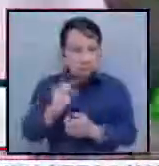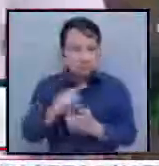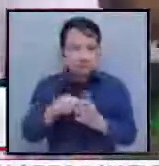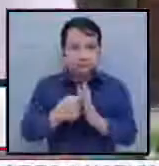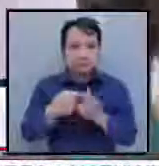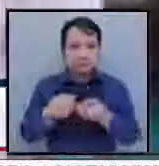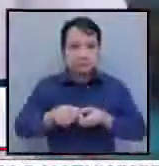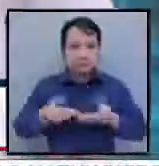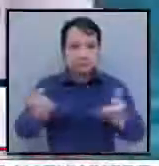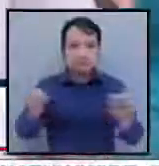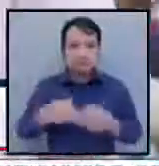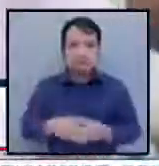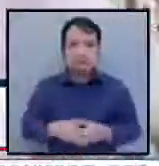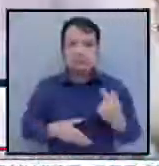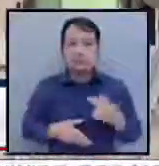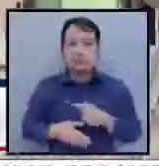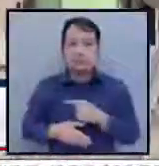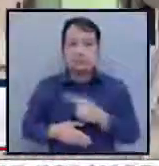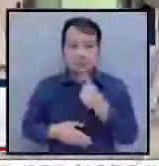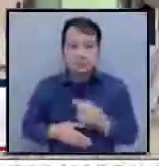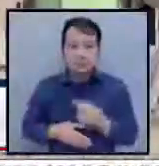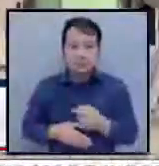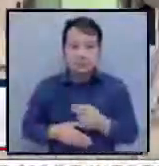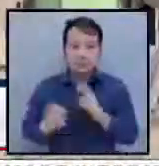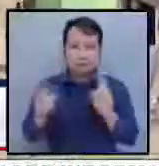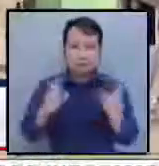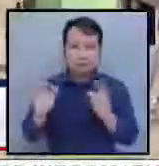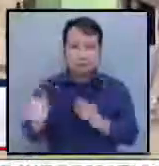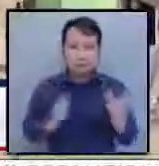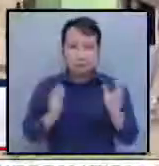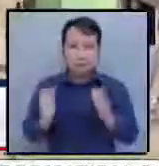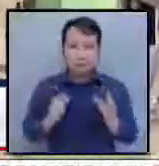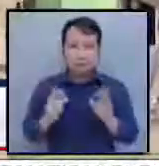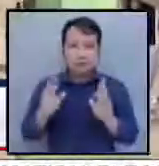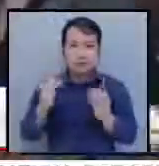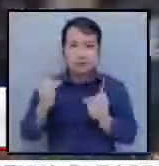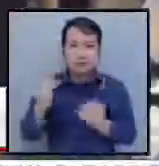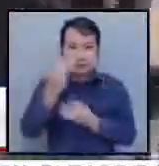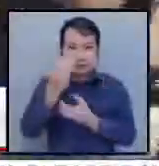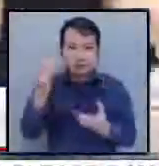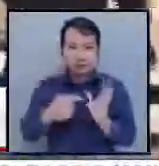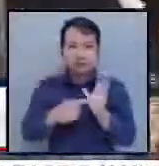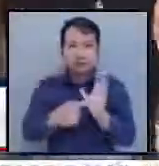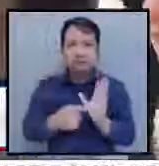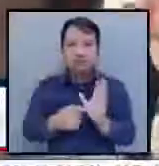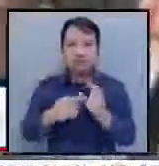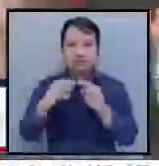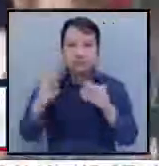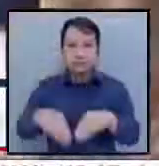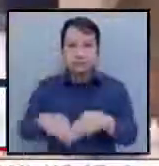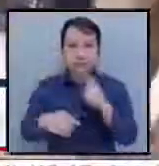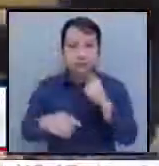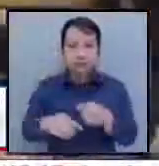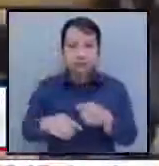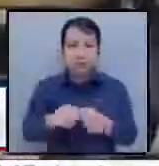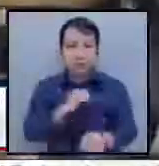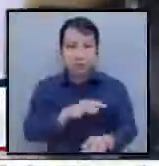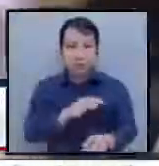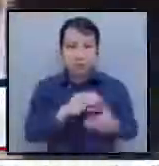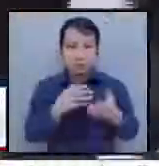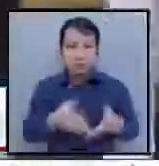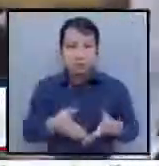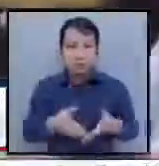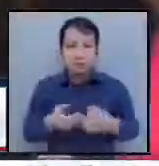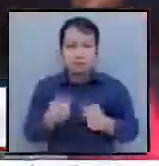distribusyon. Tiniyak po ng kagawaran na pinaghahandaan na nila ito. Una nang sinabi ng Palasyo na pawang mga benepisyaryo ng